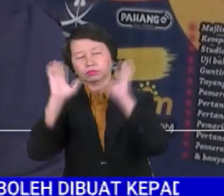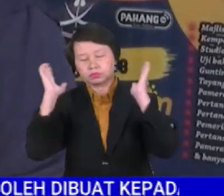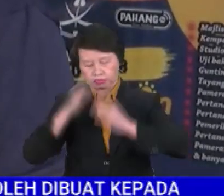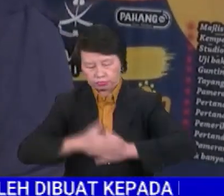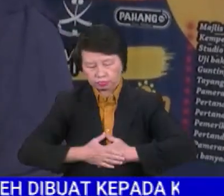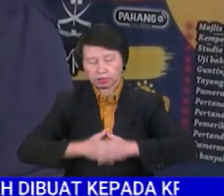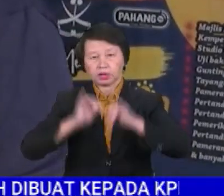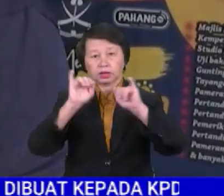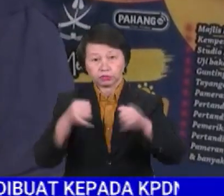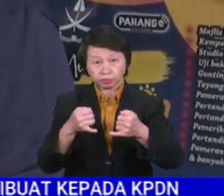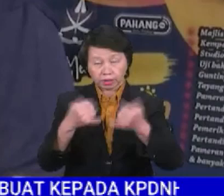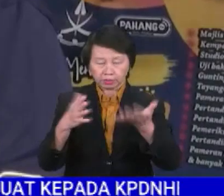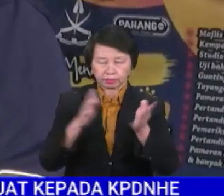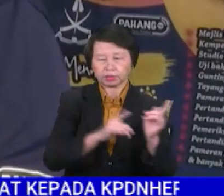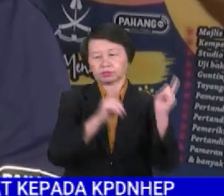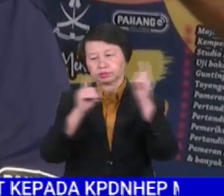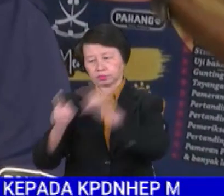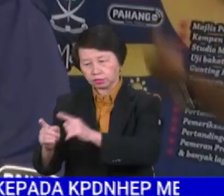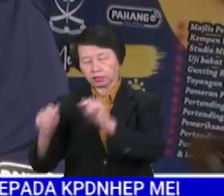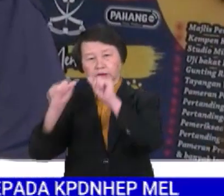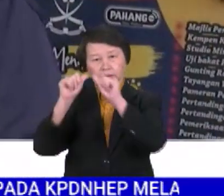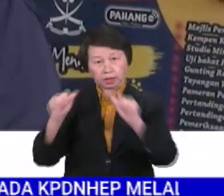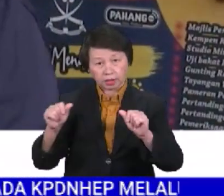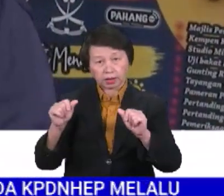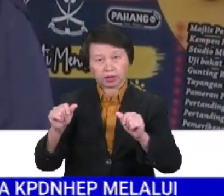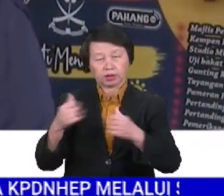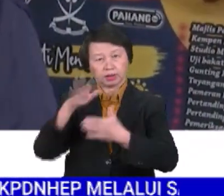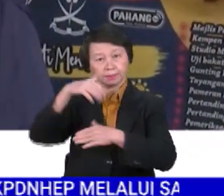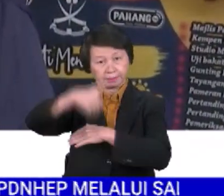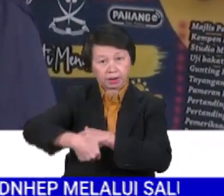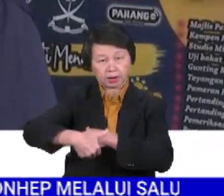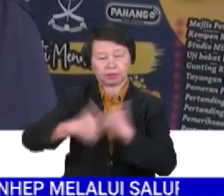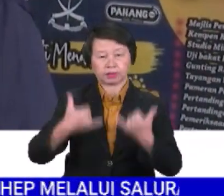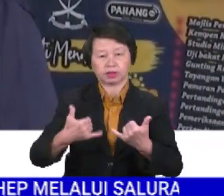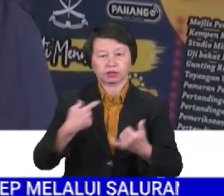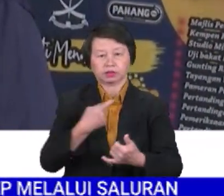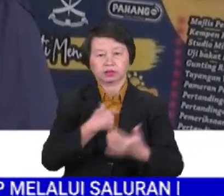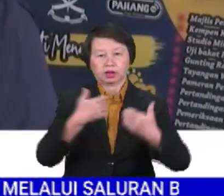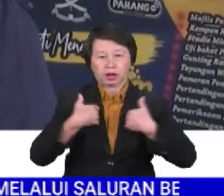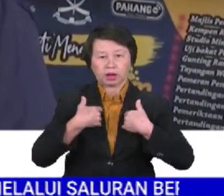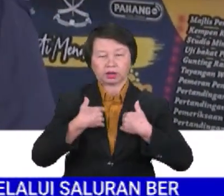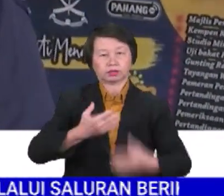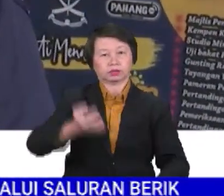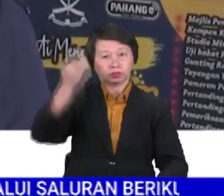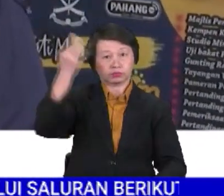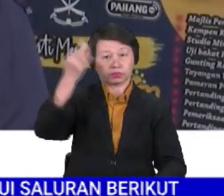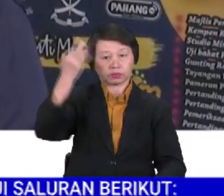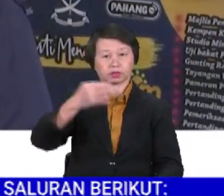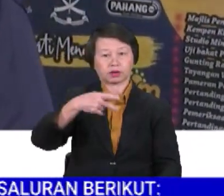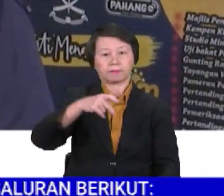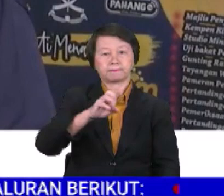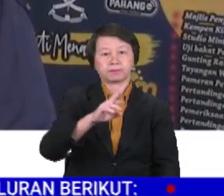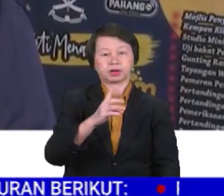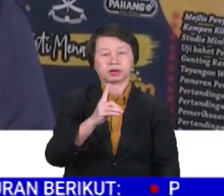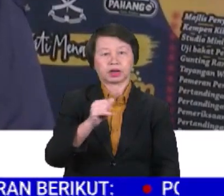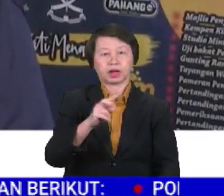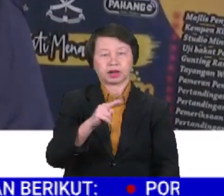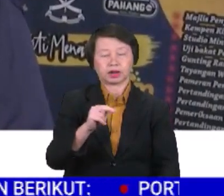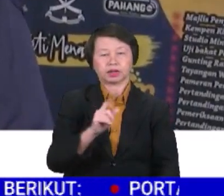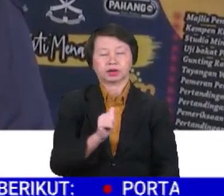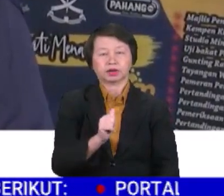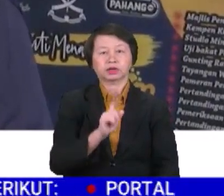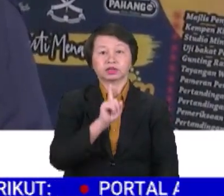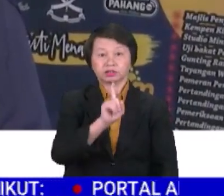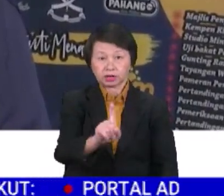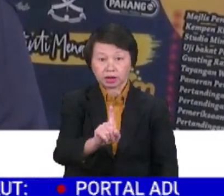dan terus ke penginapan, dan pada malam ini kan kita akan ada forum perdana AY Islam